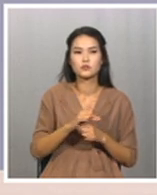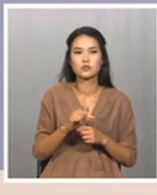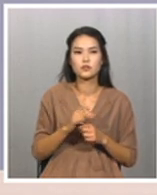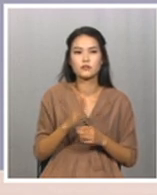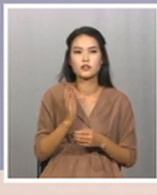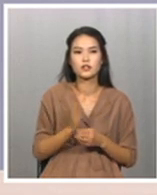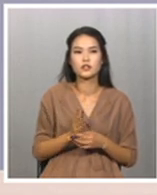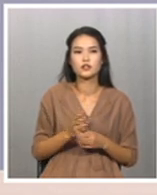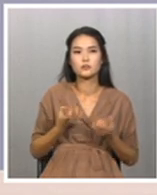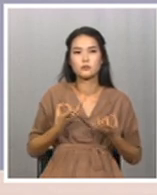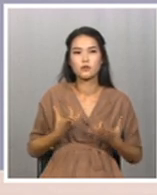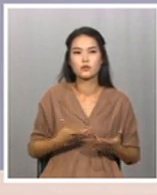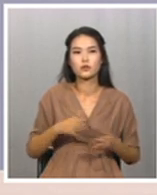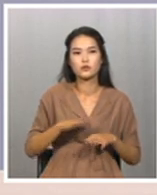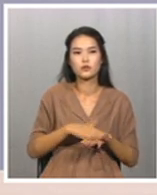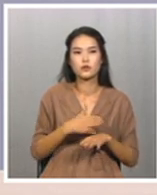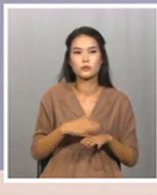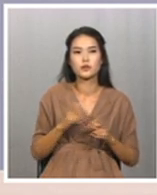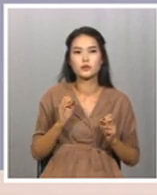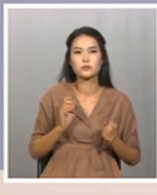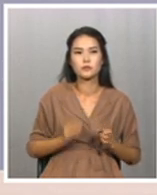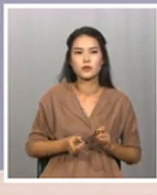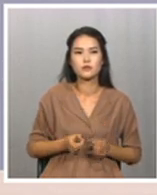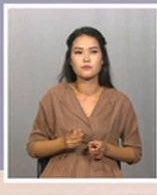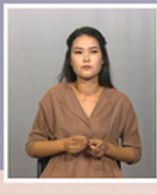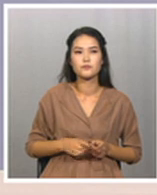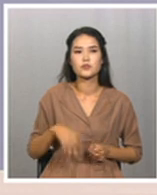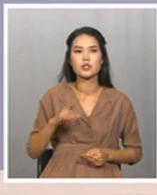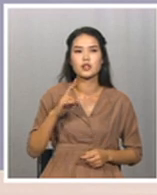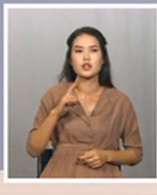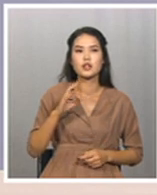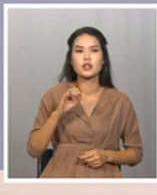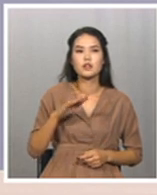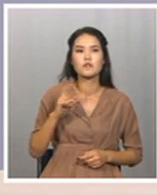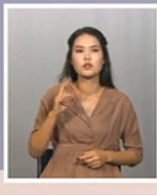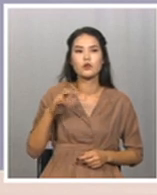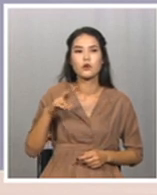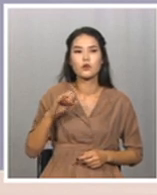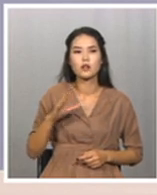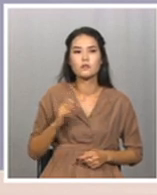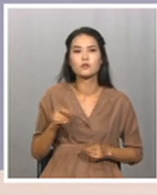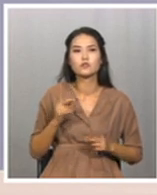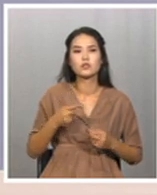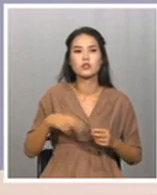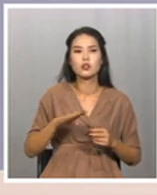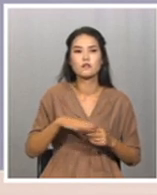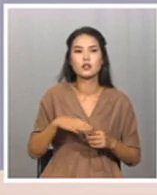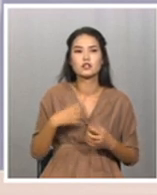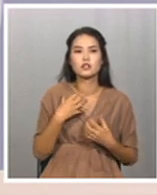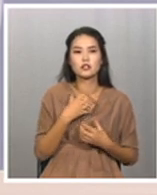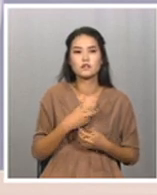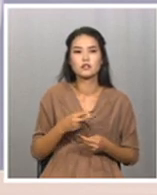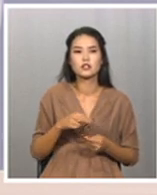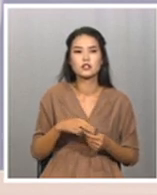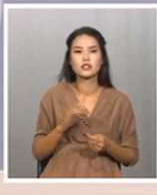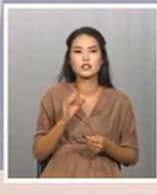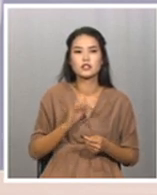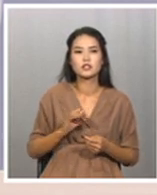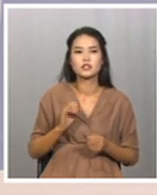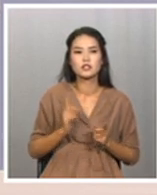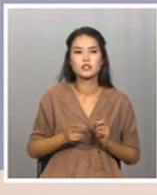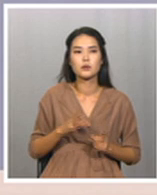есть простота, добро и правда. Вопрос. Лев Николаевич, что для вас является